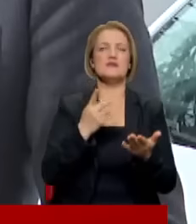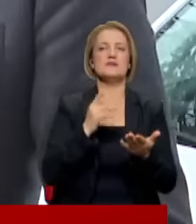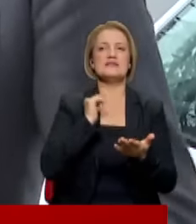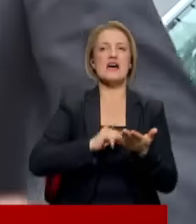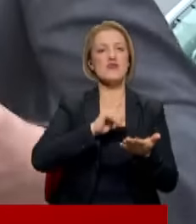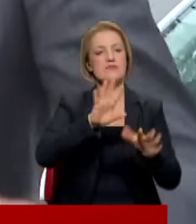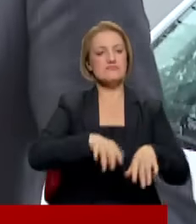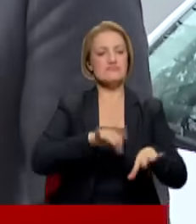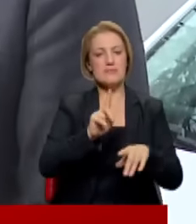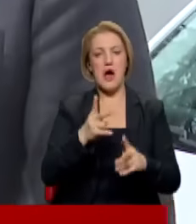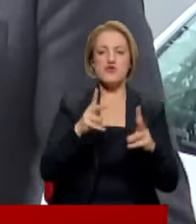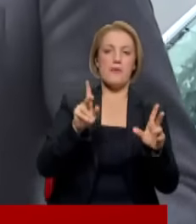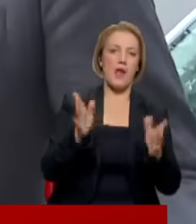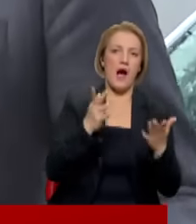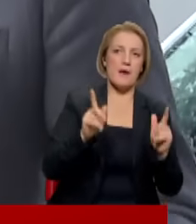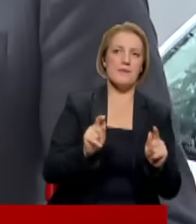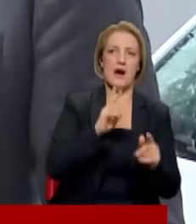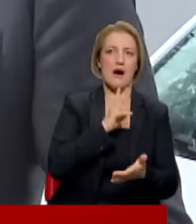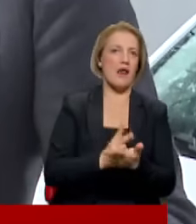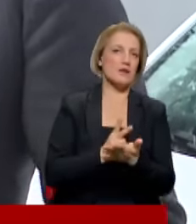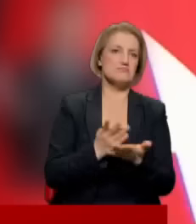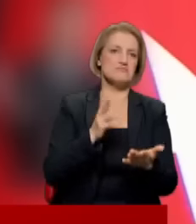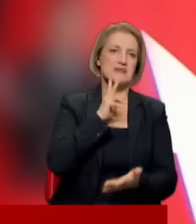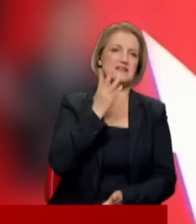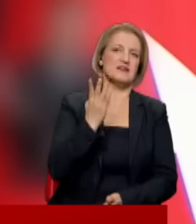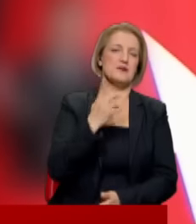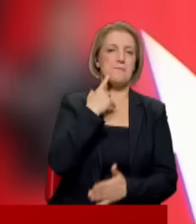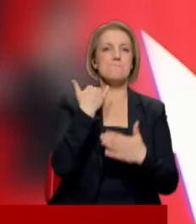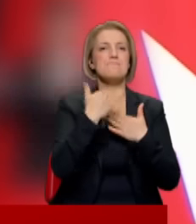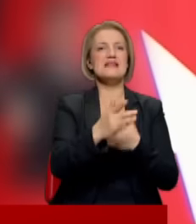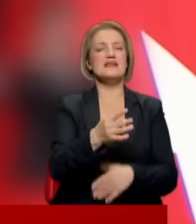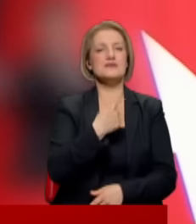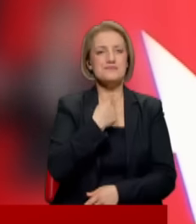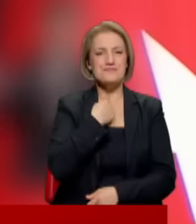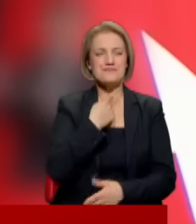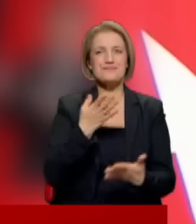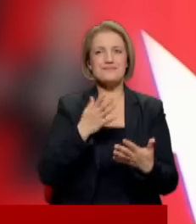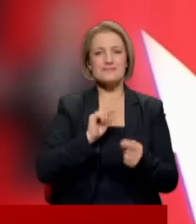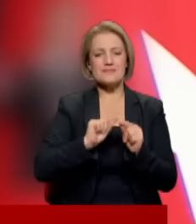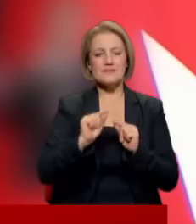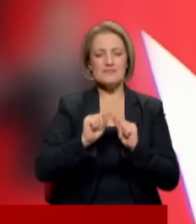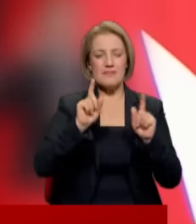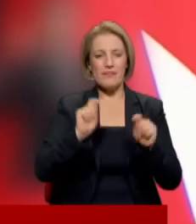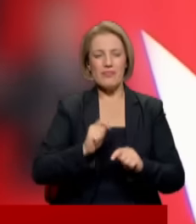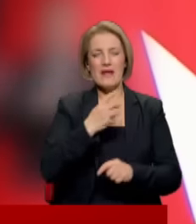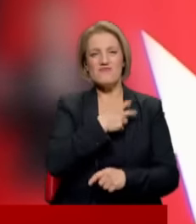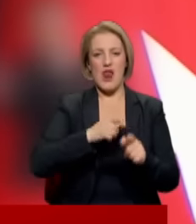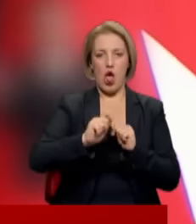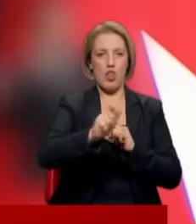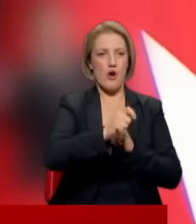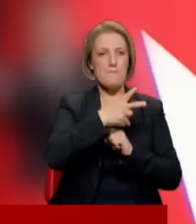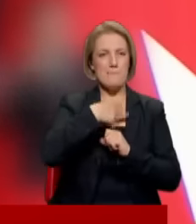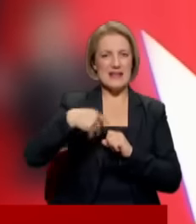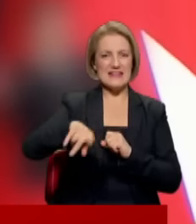oluyor bir açıklama daha yapıyor karar oluyor Yazık milletin boğazından kısarak ödediği vergilerden